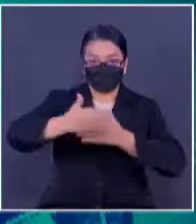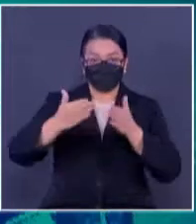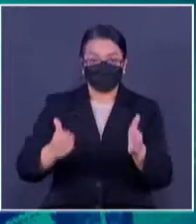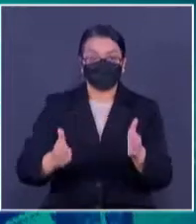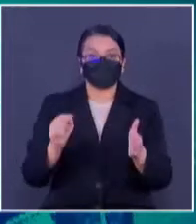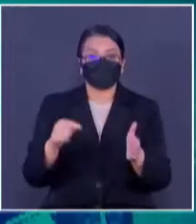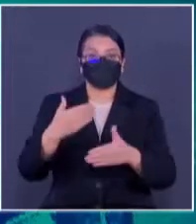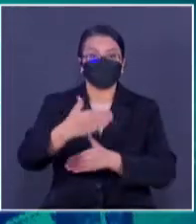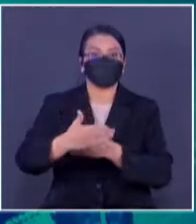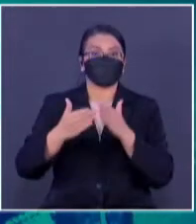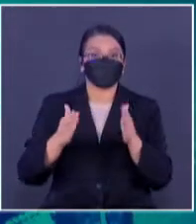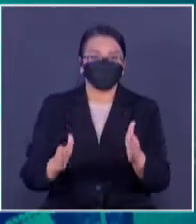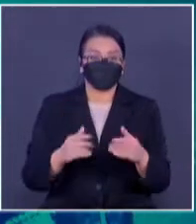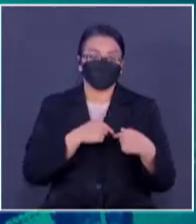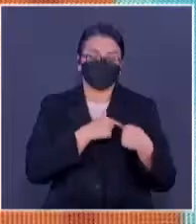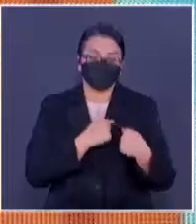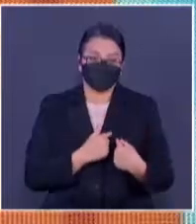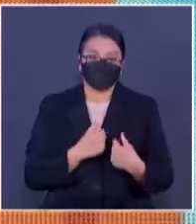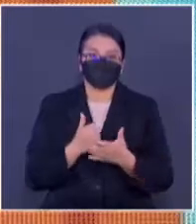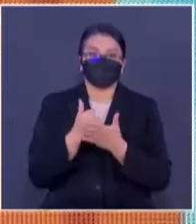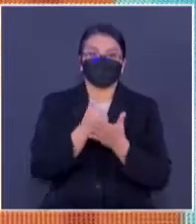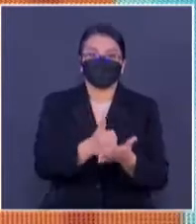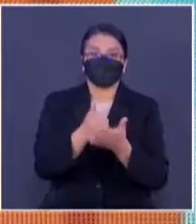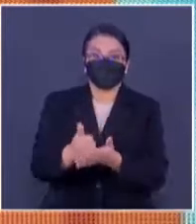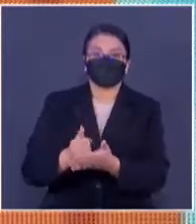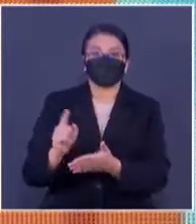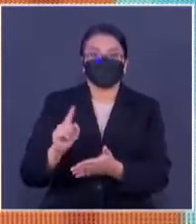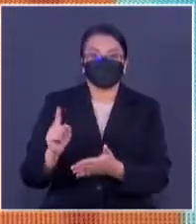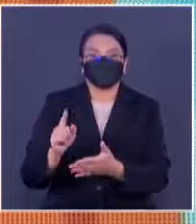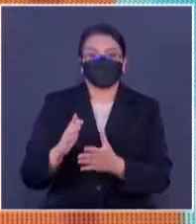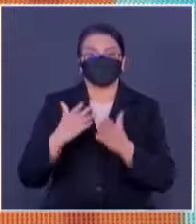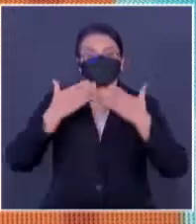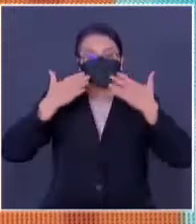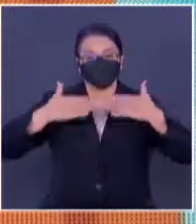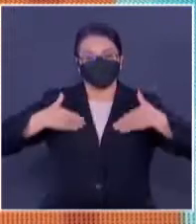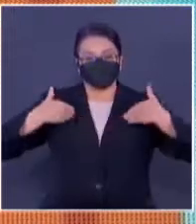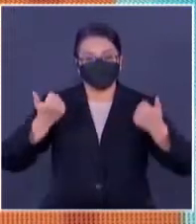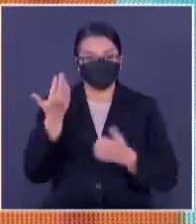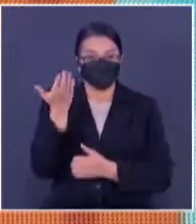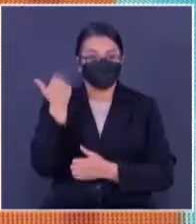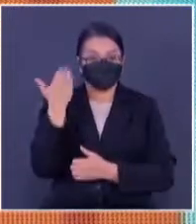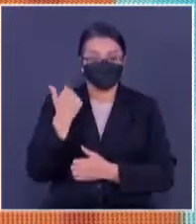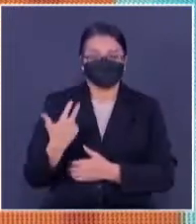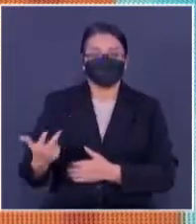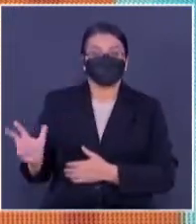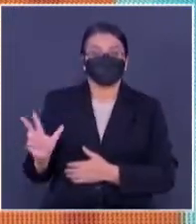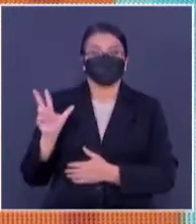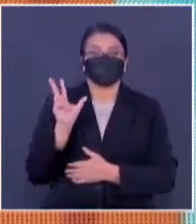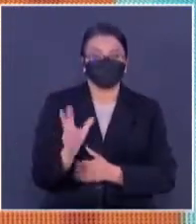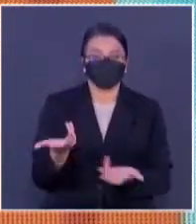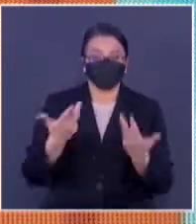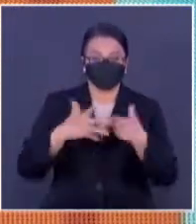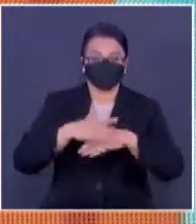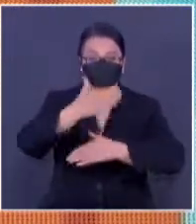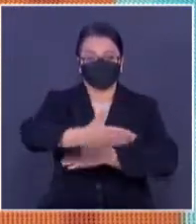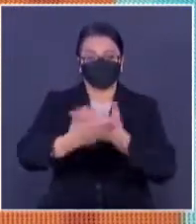แฮปปี้บ็อกซ์กล่องปันด้วยใจครับโครงการโมโนโทมิตินายปันด้วยใจสร้างรอยยิ้มเมื่อวานนี้เราทั้ง3คนก็มีโอกาสไปร่วมกันเ